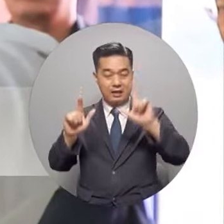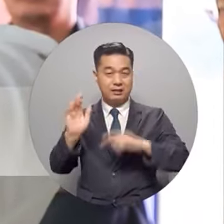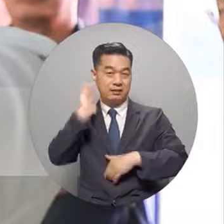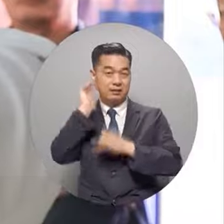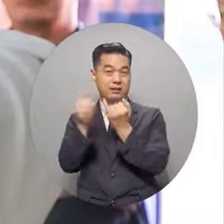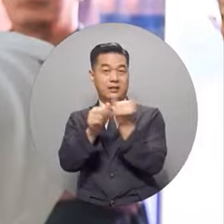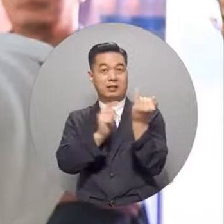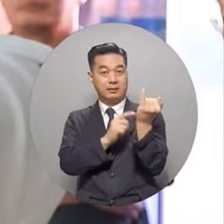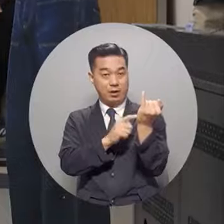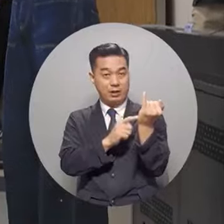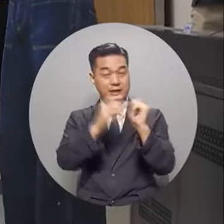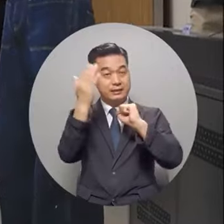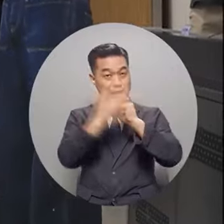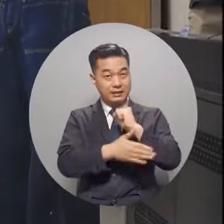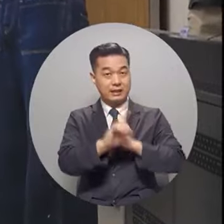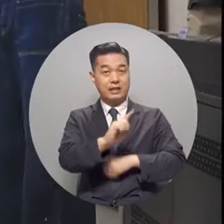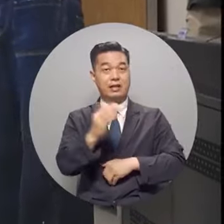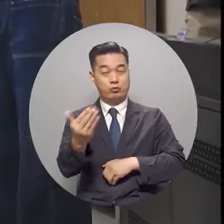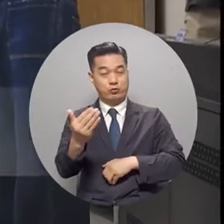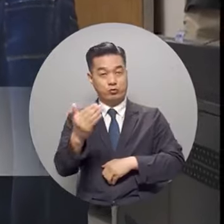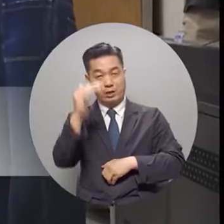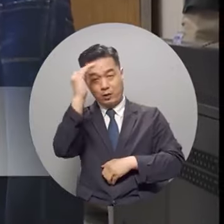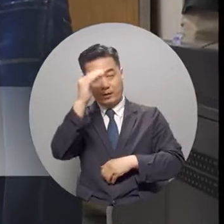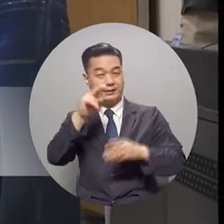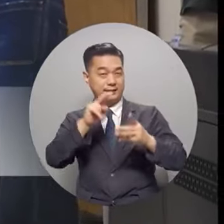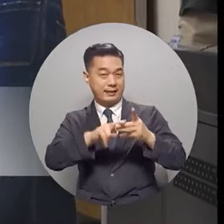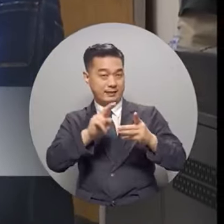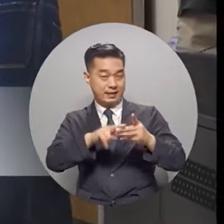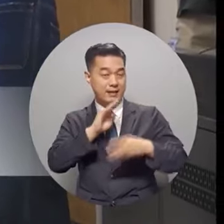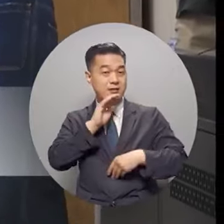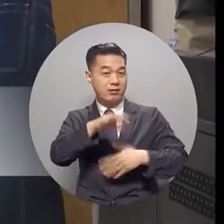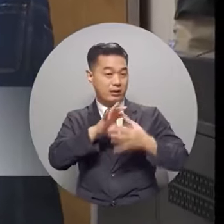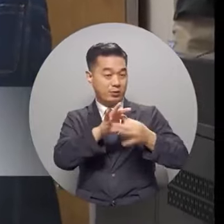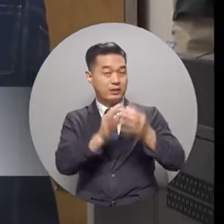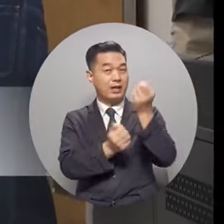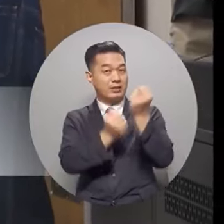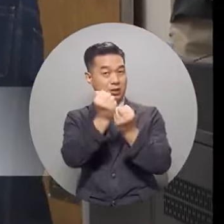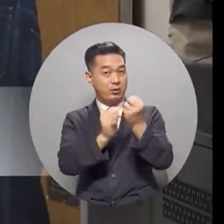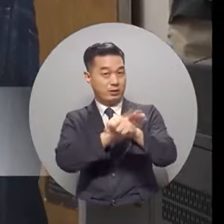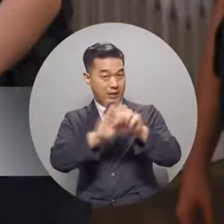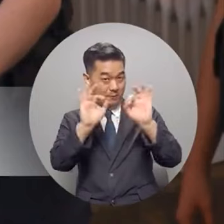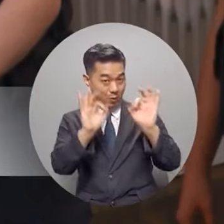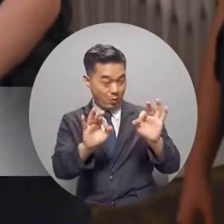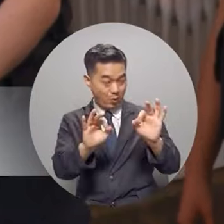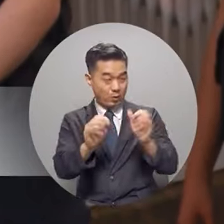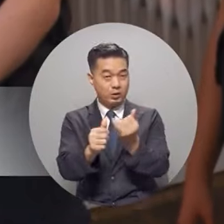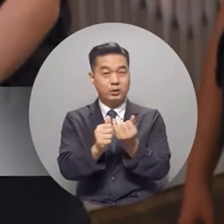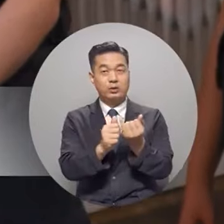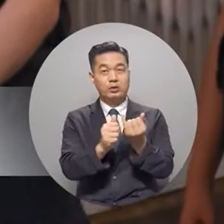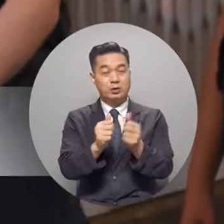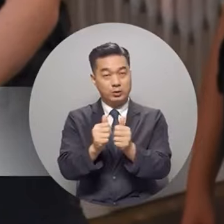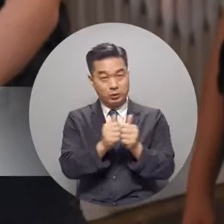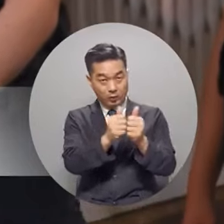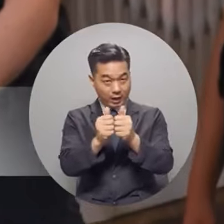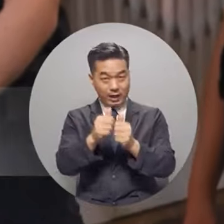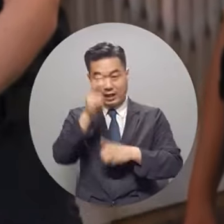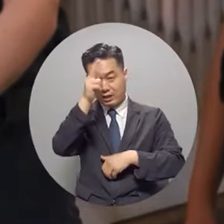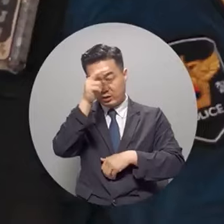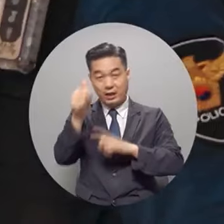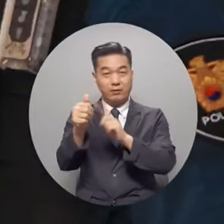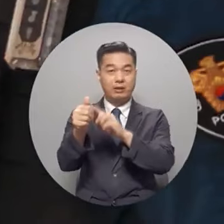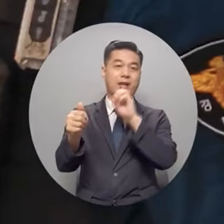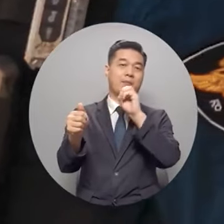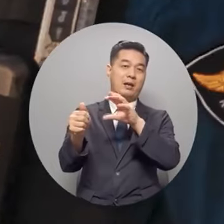사진입니다 119 관제센터에서는 현장 관계자의 설명을 경청하고 동행한 경찰관에게 무언가를